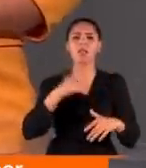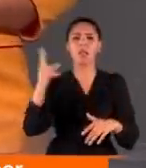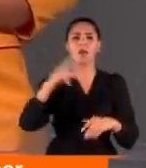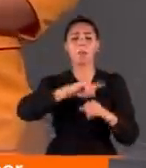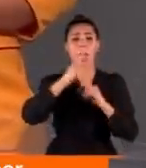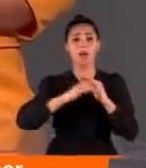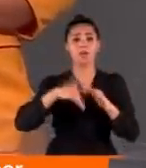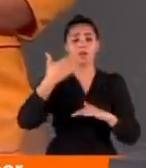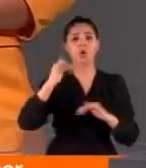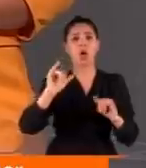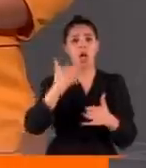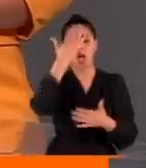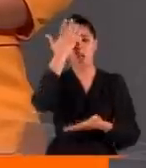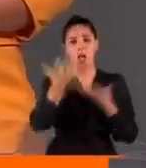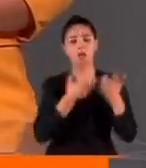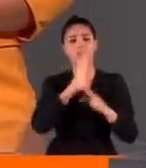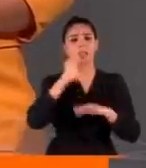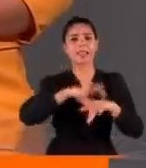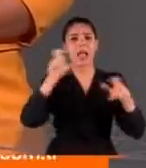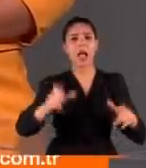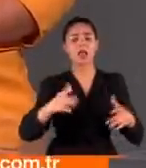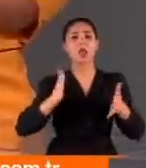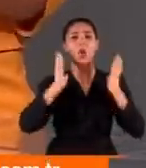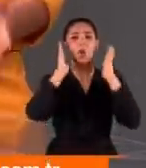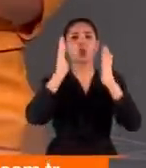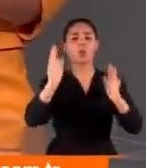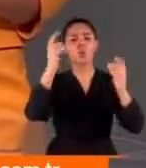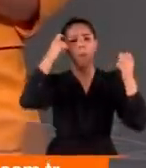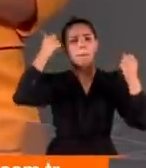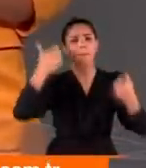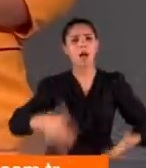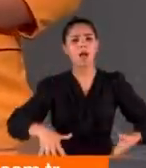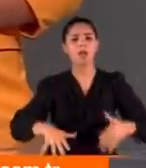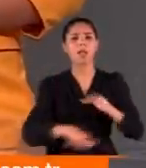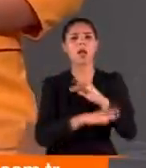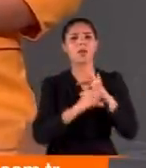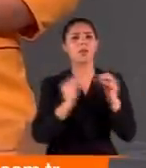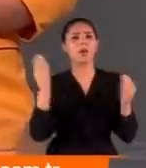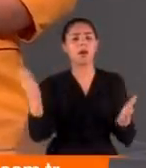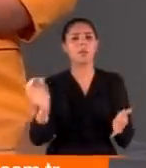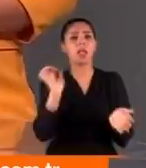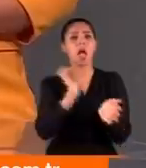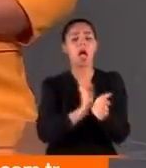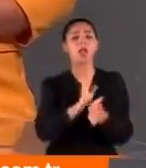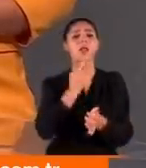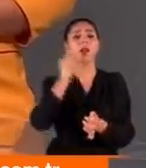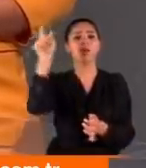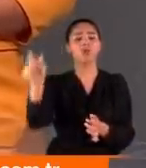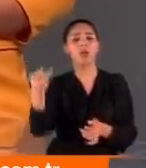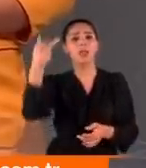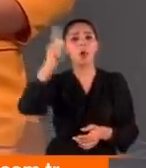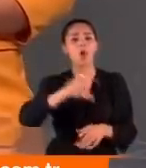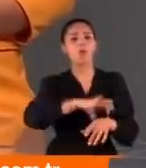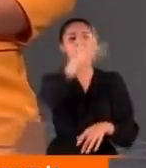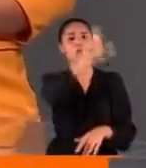Bir hafta sonra ağrı ve ateş şikayetiyle gitti hastanenin koridorunda yere yığıldı, hayatını kaybetti. Ailesi genç kadının